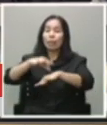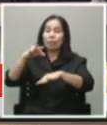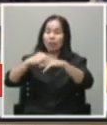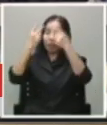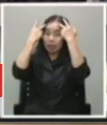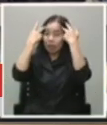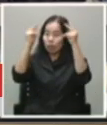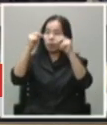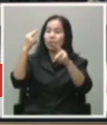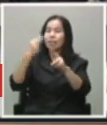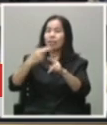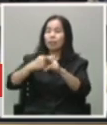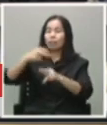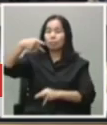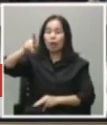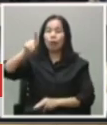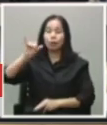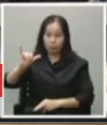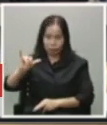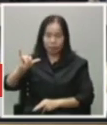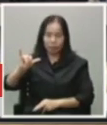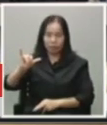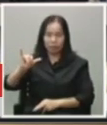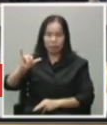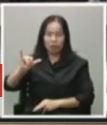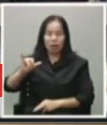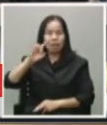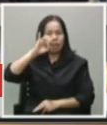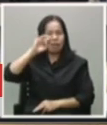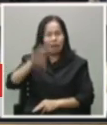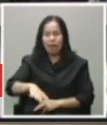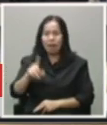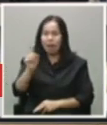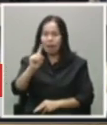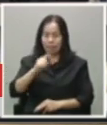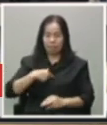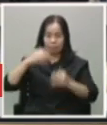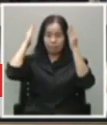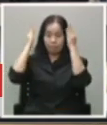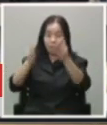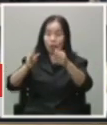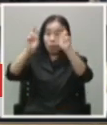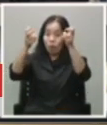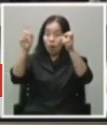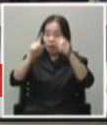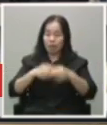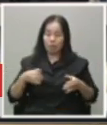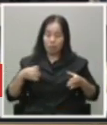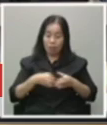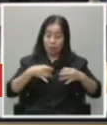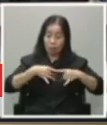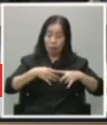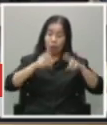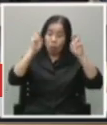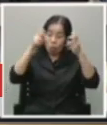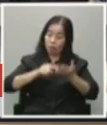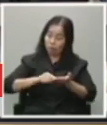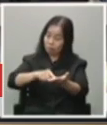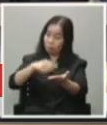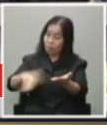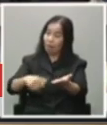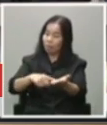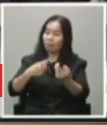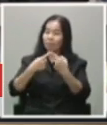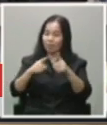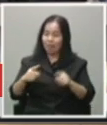าพลเอกประยุทธ์จันทร์โอชาข้อหารุนแรงครับตามที่ทางกลุ่มพรรคฝ่ายค้านเราได้นำยื่นไว้แต่สิ่ง